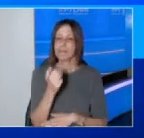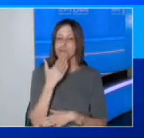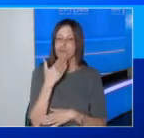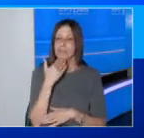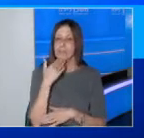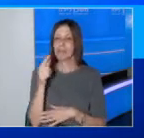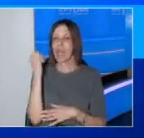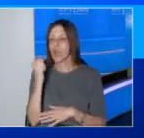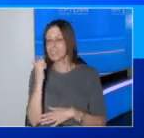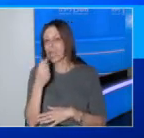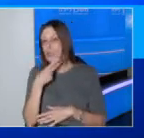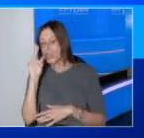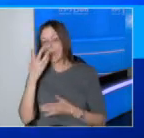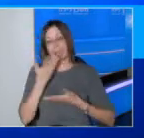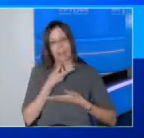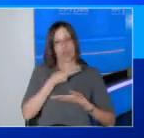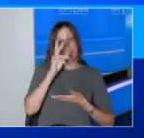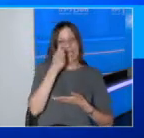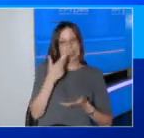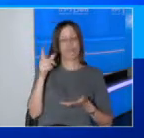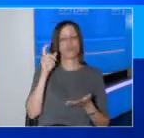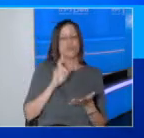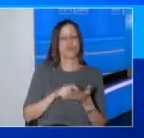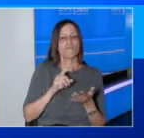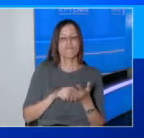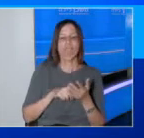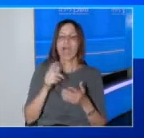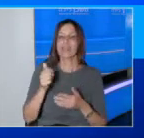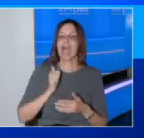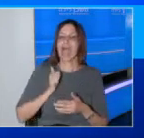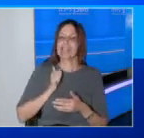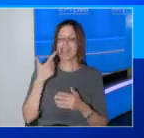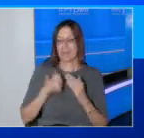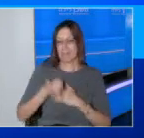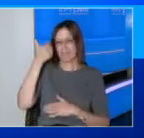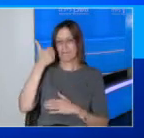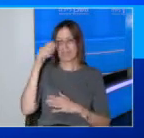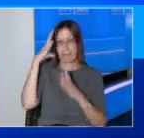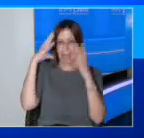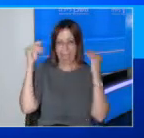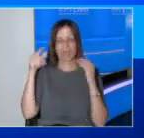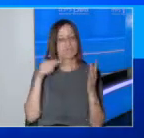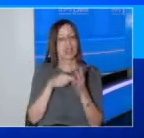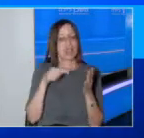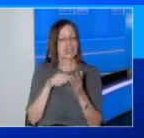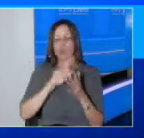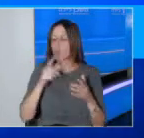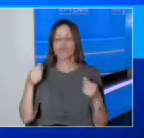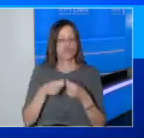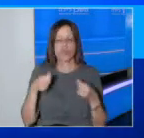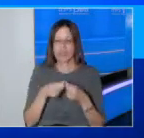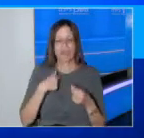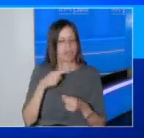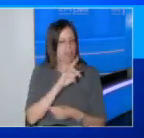שאתה רוצח יותר, אתה מקבל יותר כסף. הוא תובע את חיילי צהל ומפקדיו בהג, ולכן הוא לא פרטנר. אני